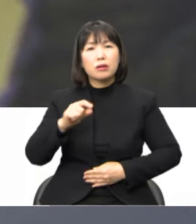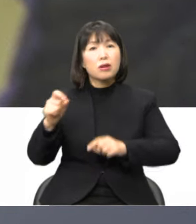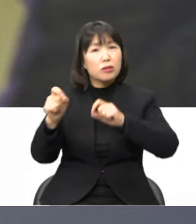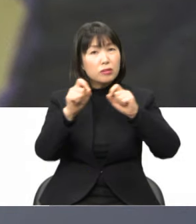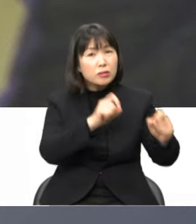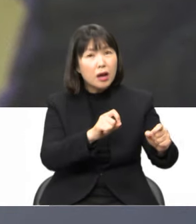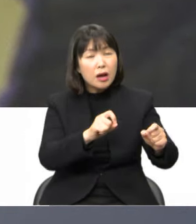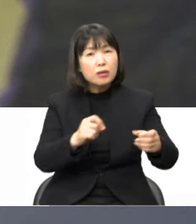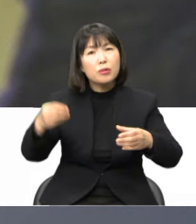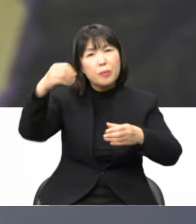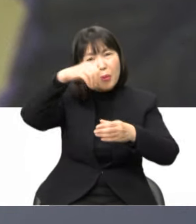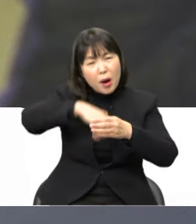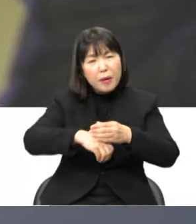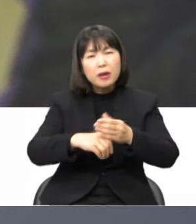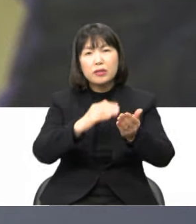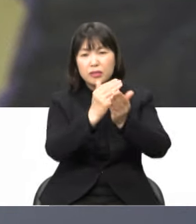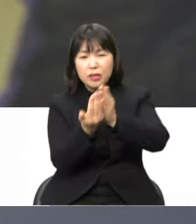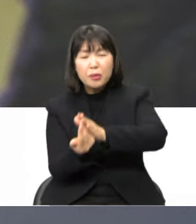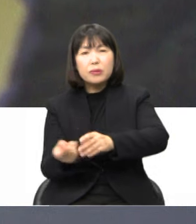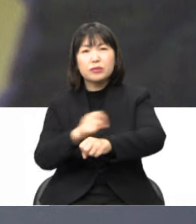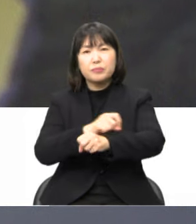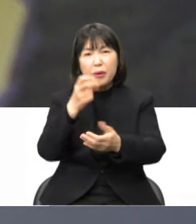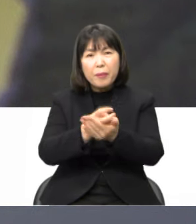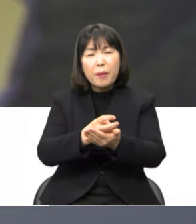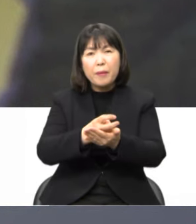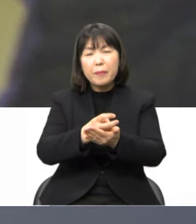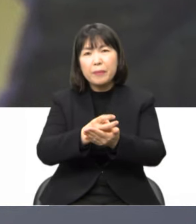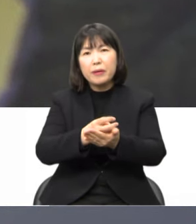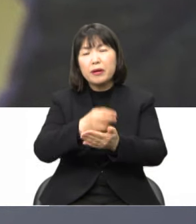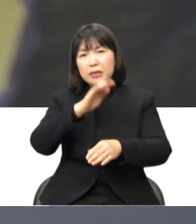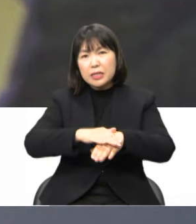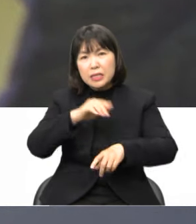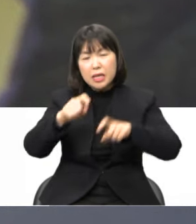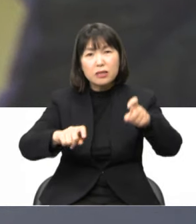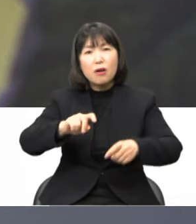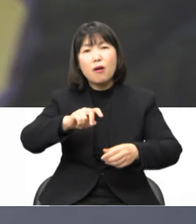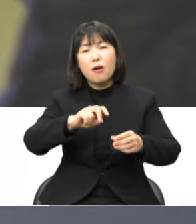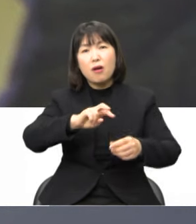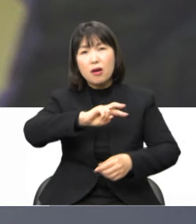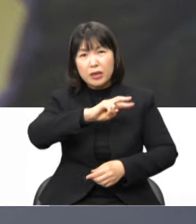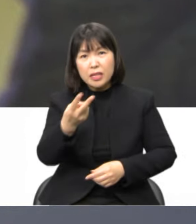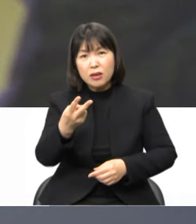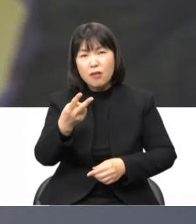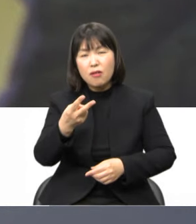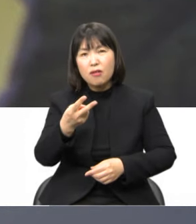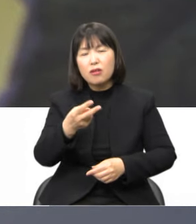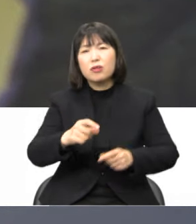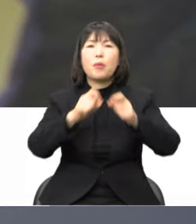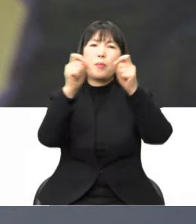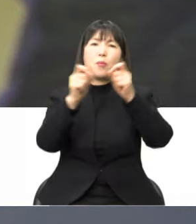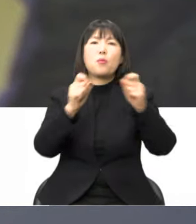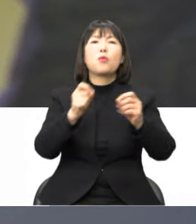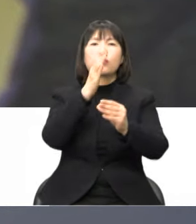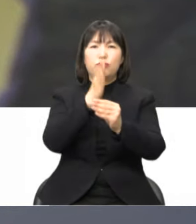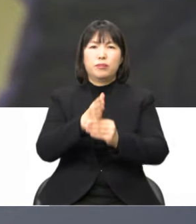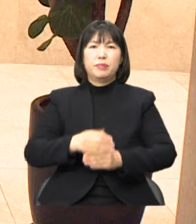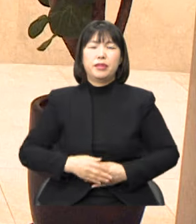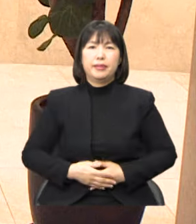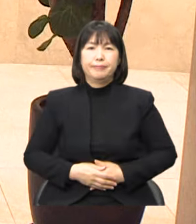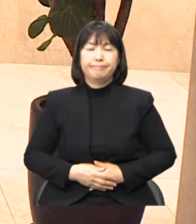내용이 담긴 세월호 특별법 시행령 개정안은 아직 국회 개류 중입니다이어서 김지현 기자가 보도합니다